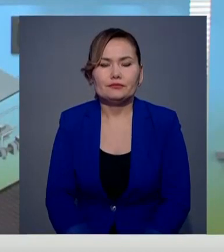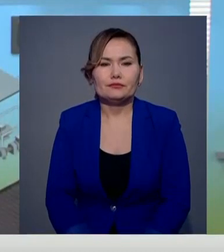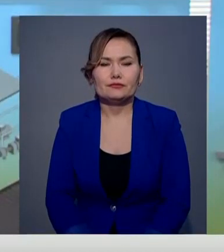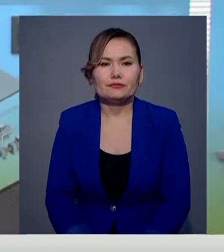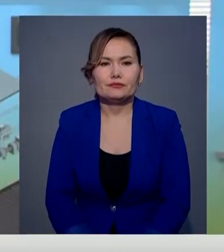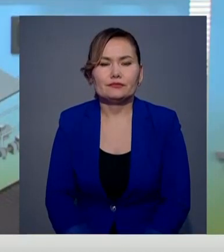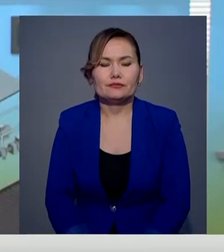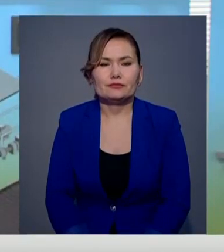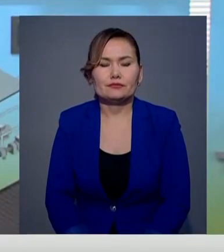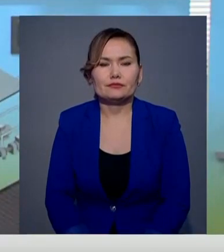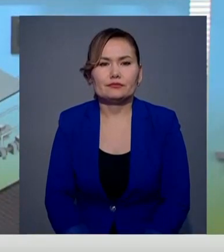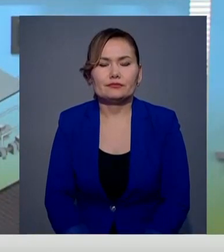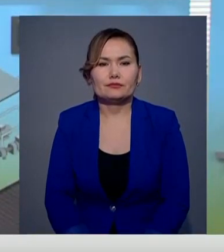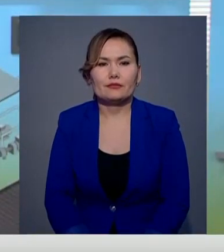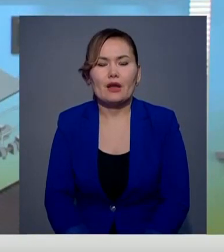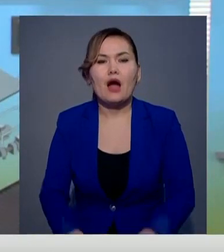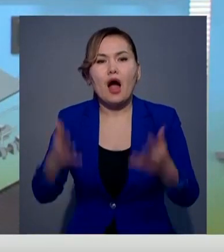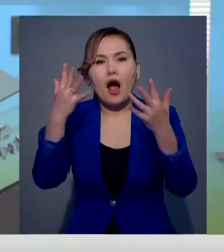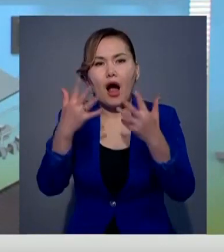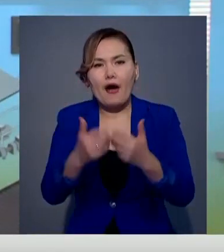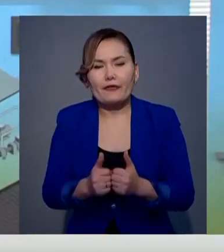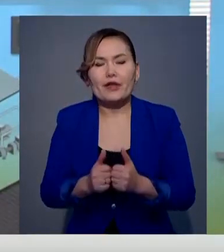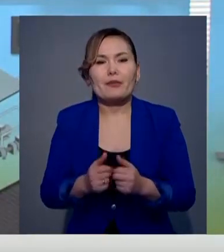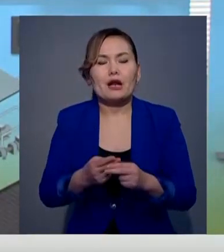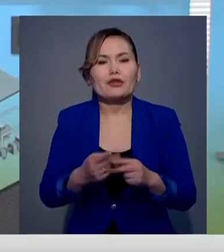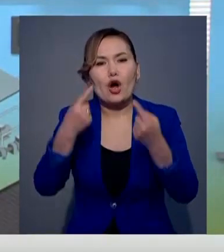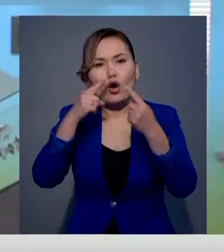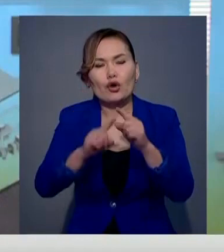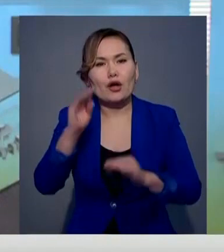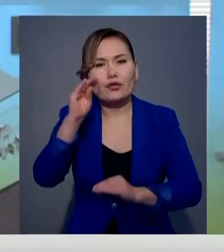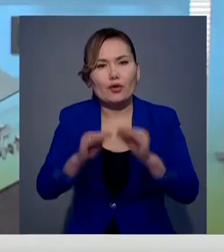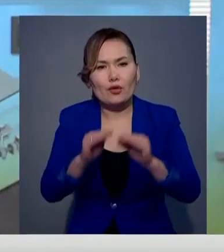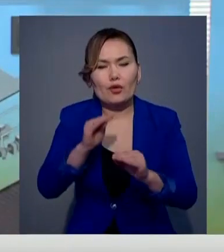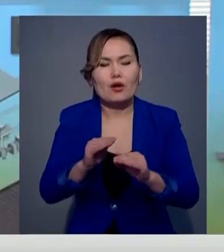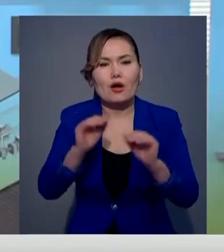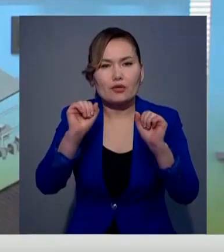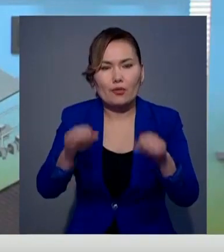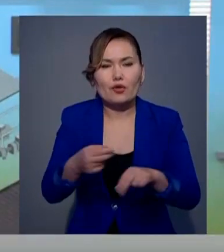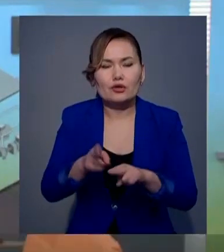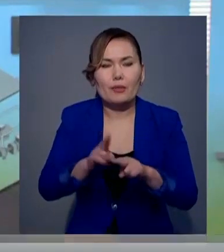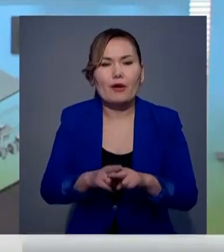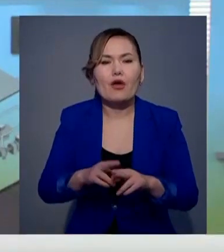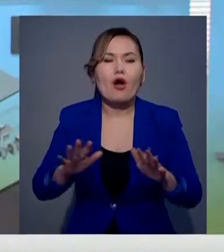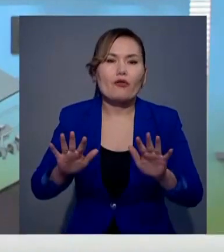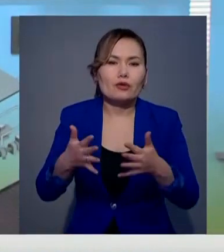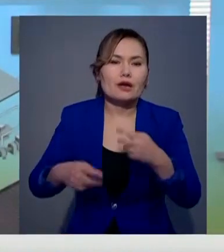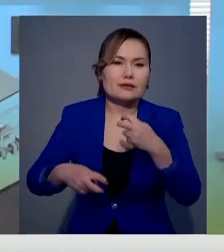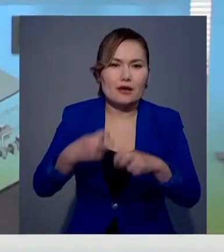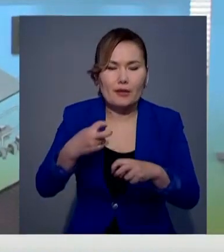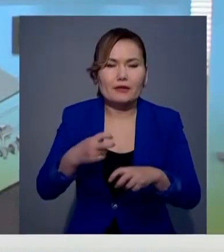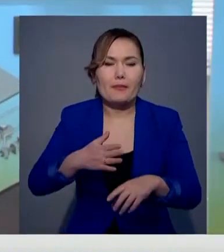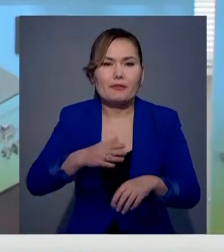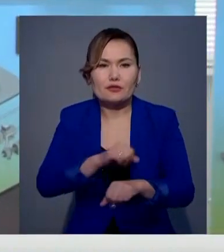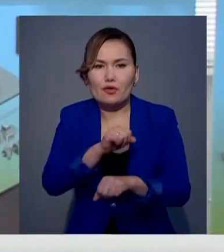Где-то кто-то может Автоматты құралды адами фактор азаят, оқыс жағдайларда жүйе өз жұмысын өздігінен реттейді. Мен үшін бұл